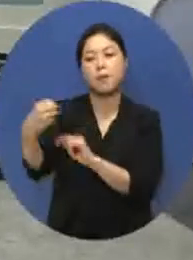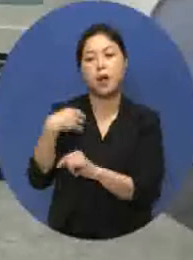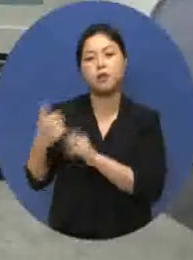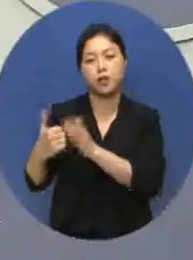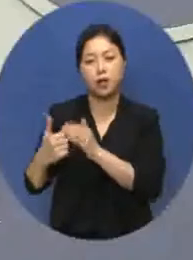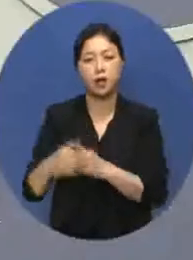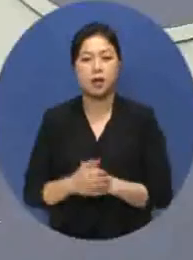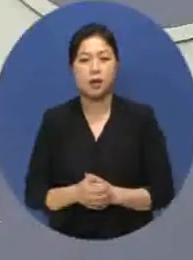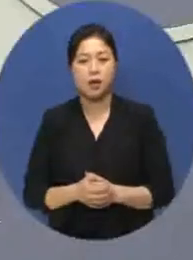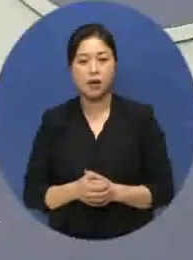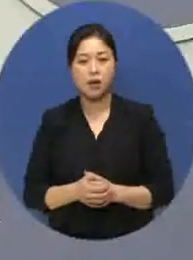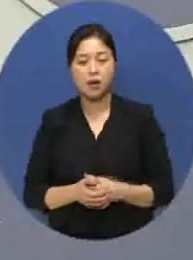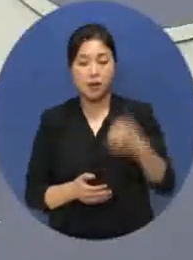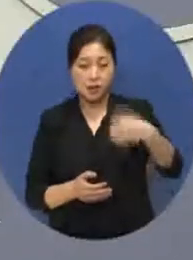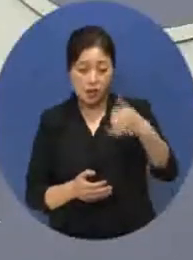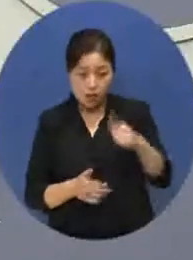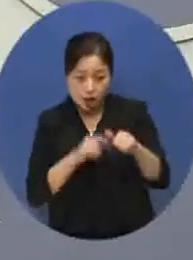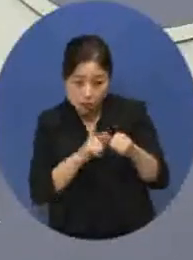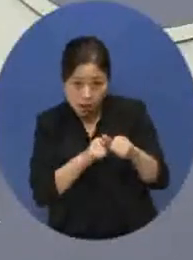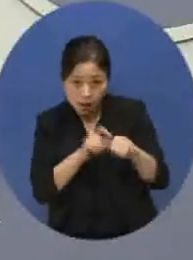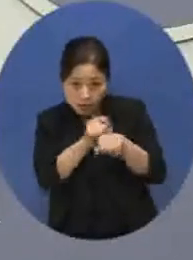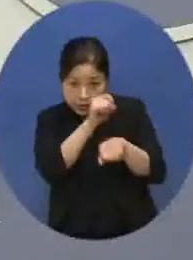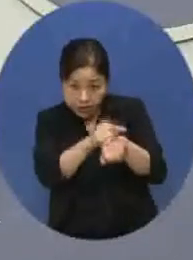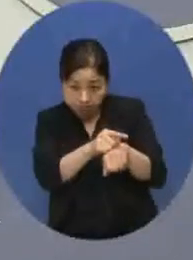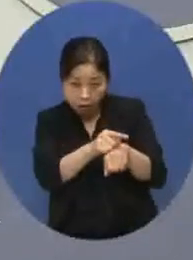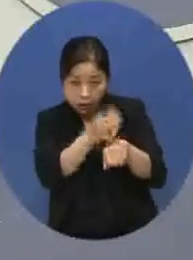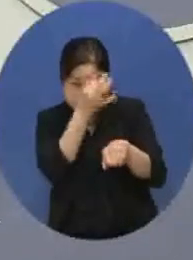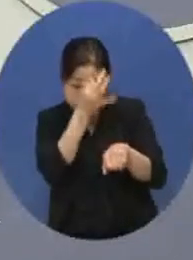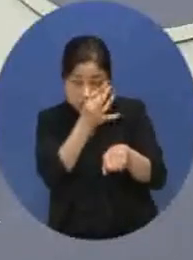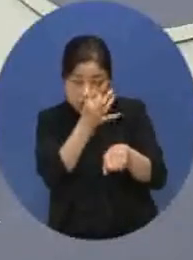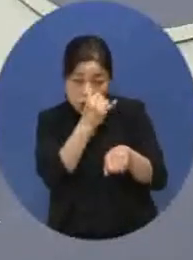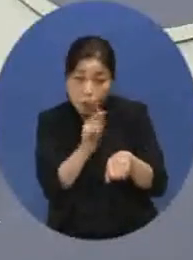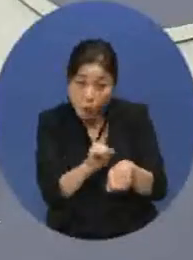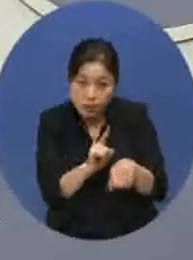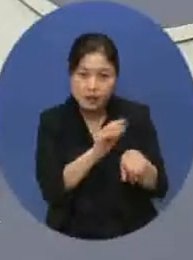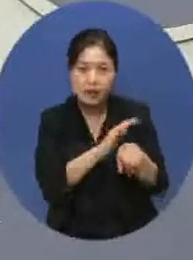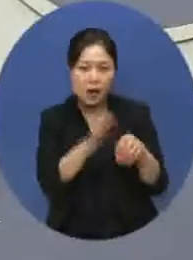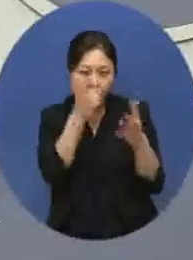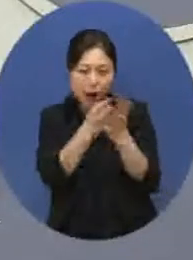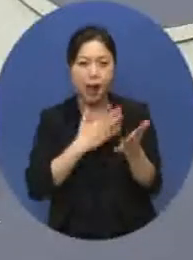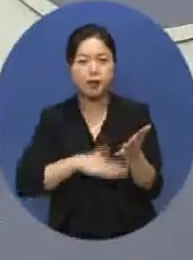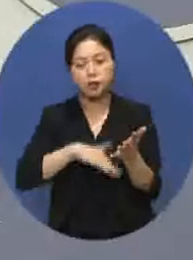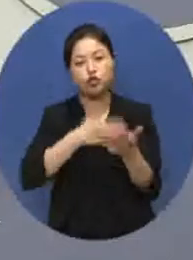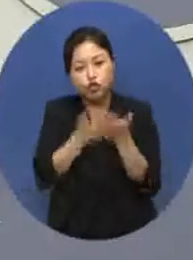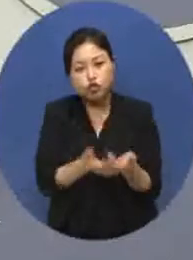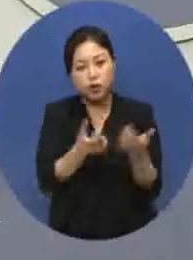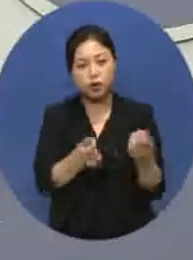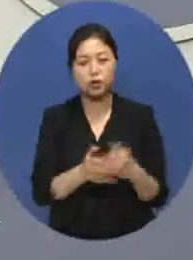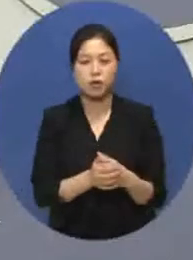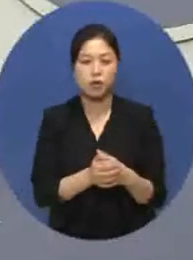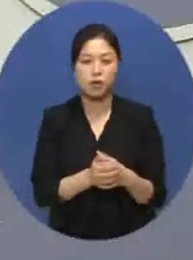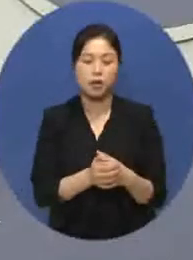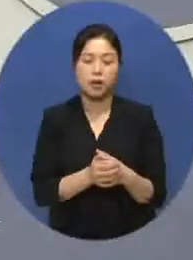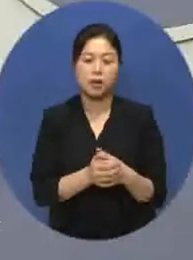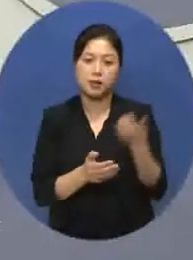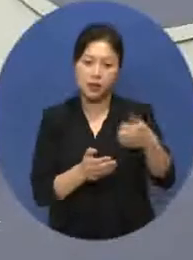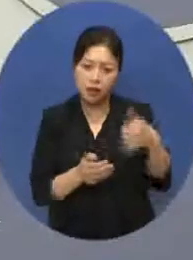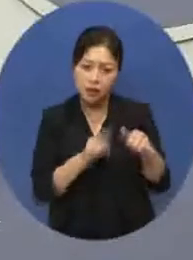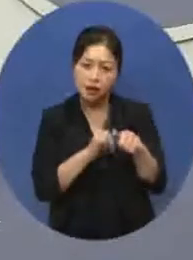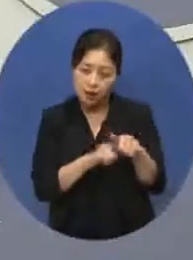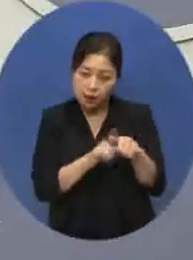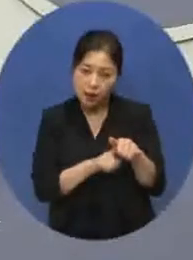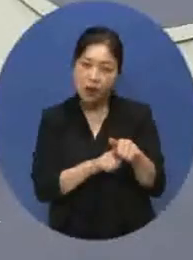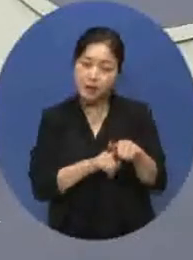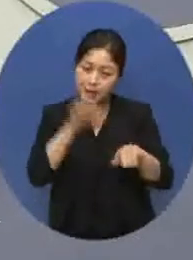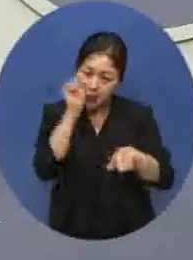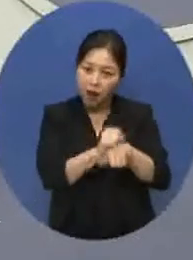자녀의 소질을 정확히 파악하시는 게 좋고 우선 소질에 따라서 그냥 이 애한테 이